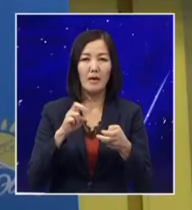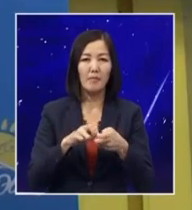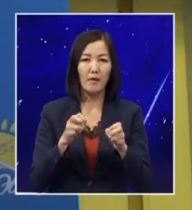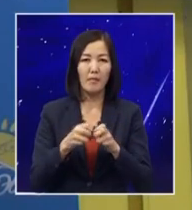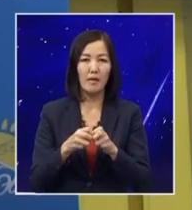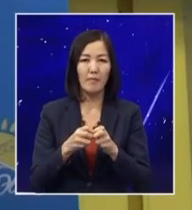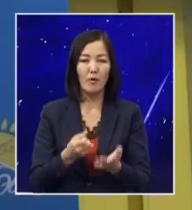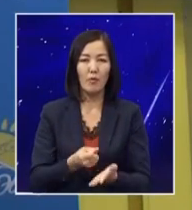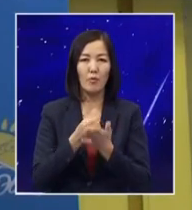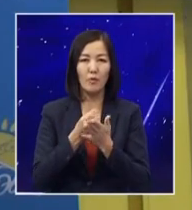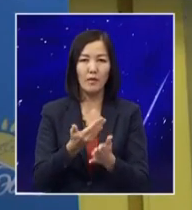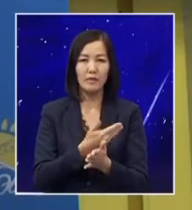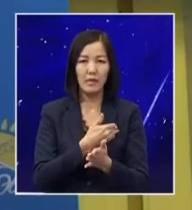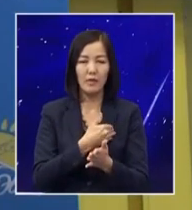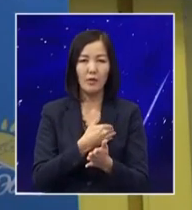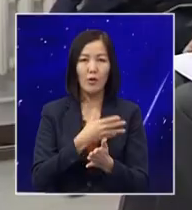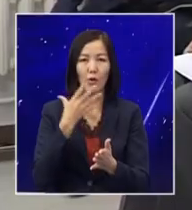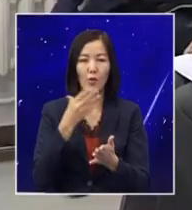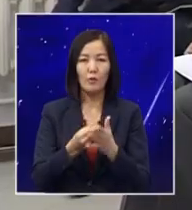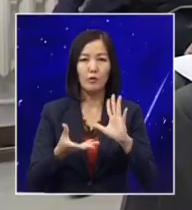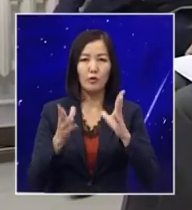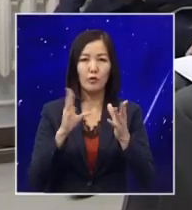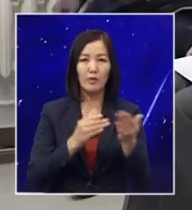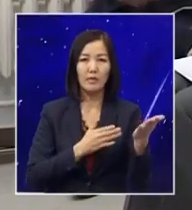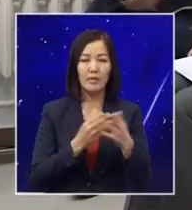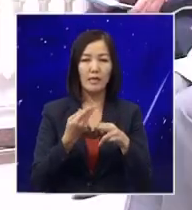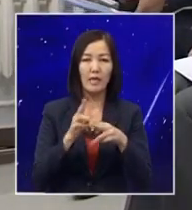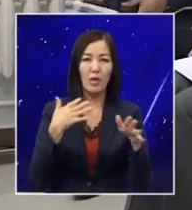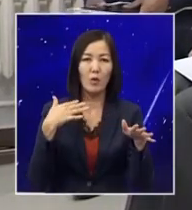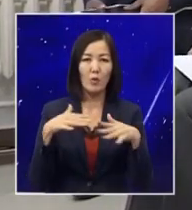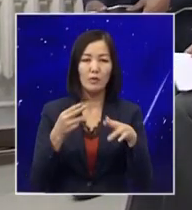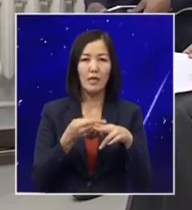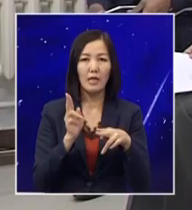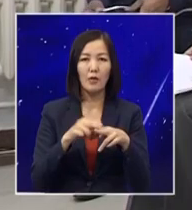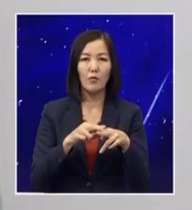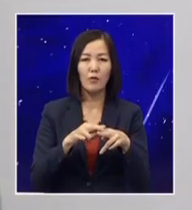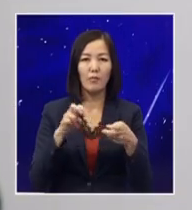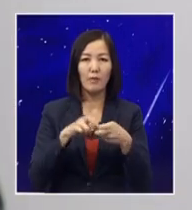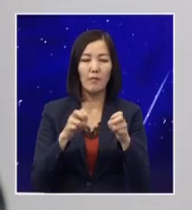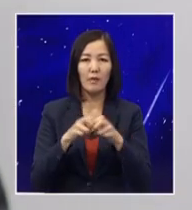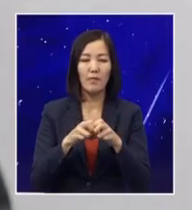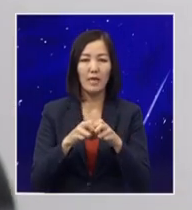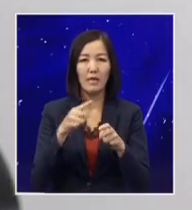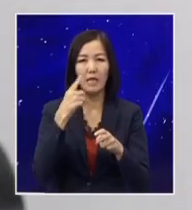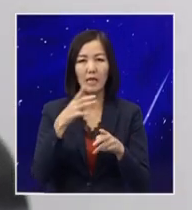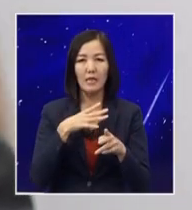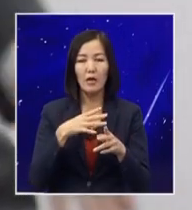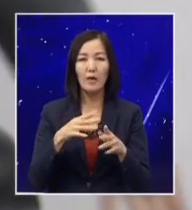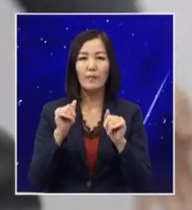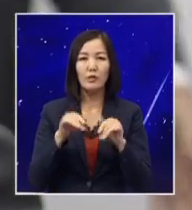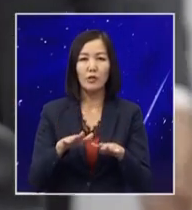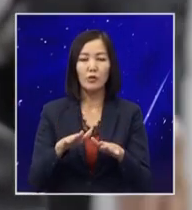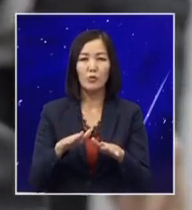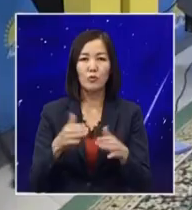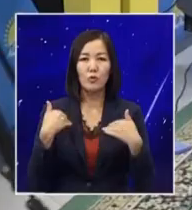жоқтаушысы, қолдаушысы болғысы келетін көрінеді. Өз тұжырымдарынша саладағы ең осал, ең өткір деген проблемаларды көтерді. Түйінін